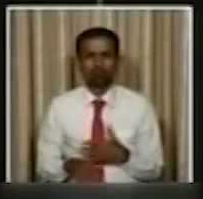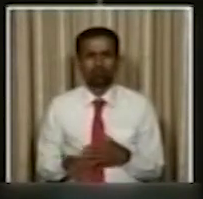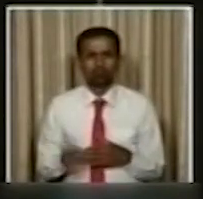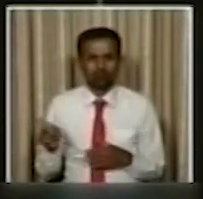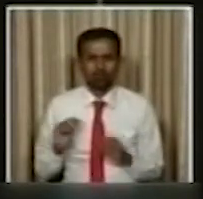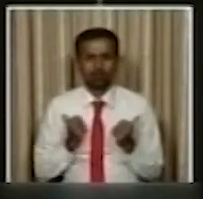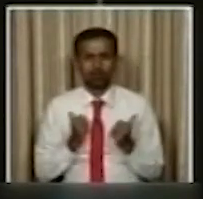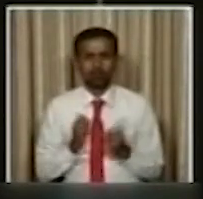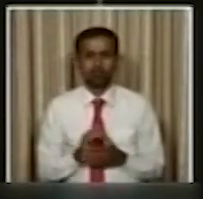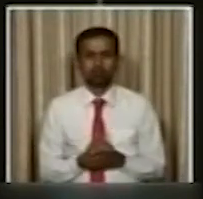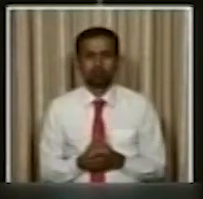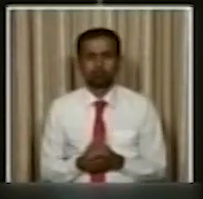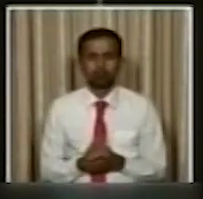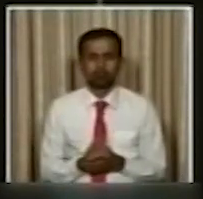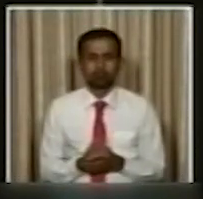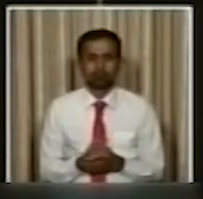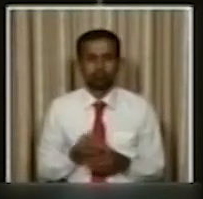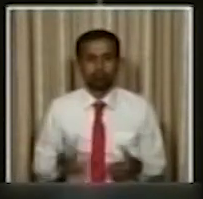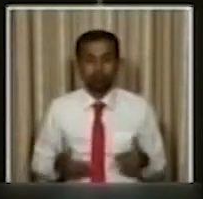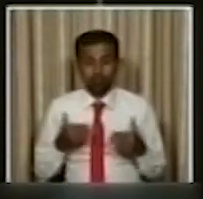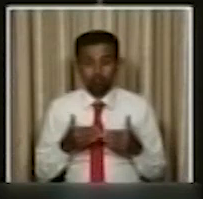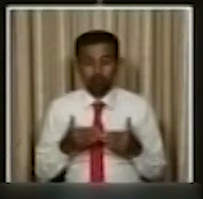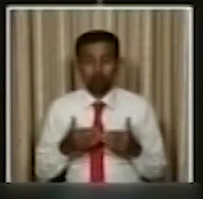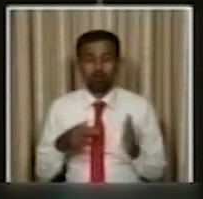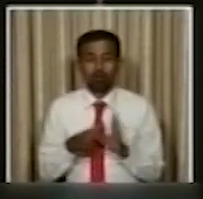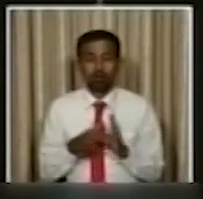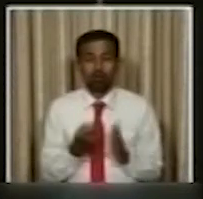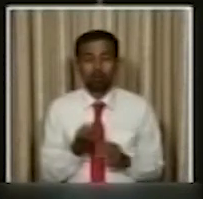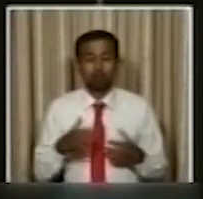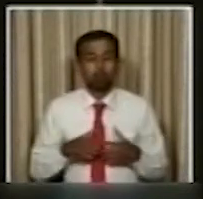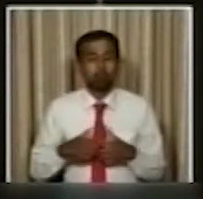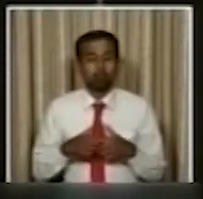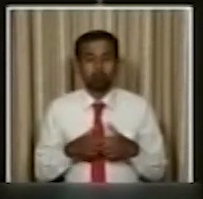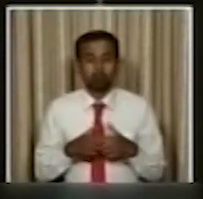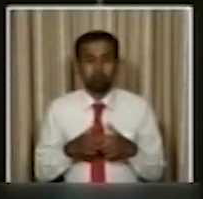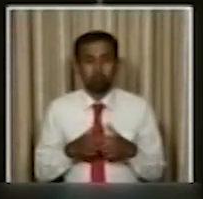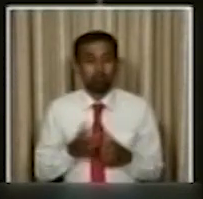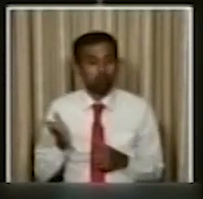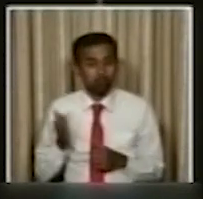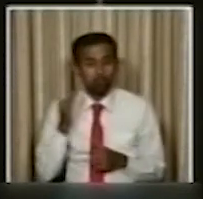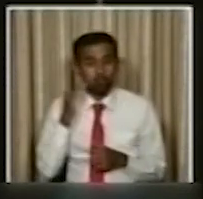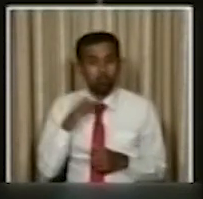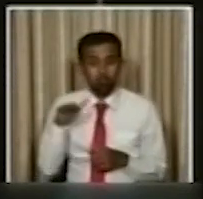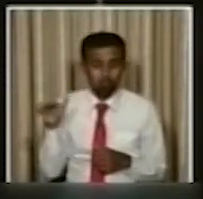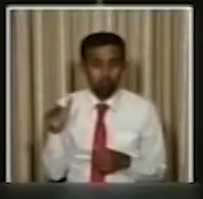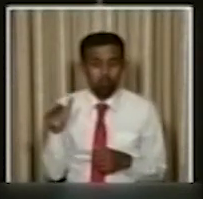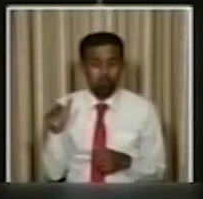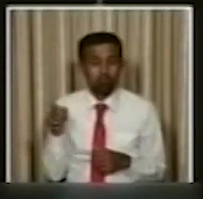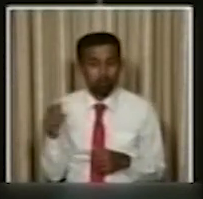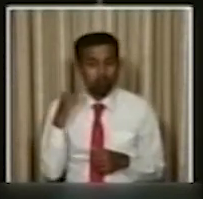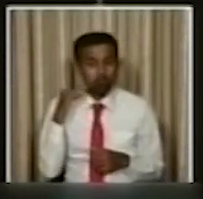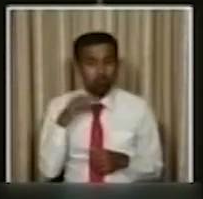இந்த சிக்கலான பொருளாதார நெருக்கடி மிக்க இந்த சூழ்நிலையிலும் கூட அரசினது கவனமானது, இந்த